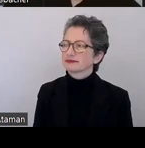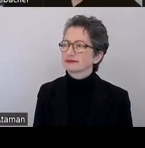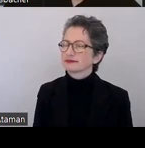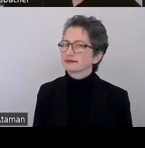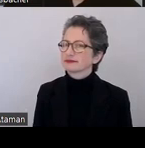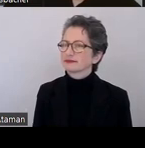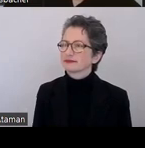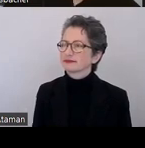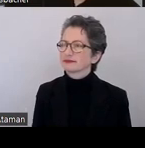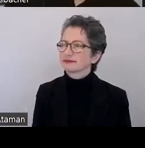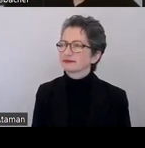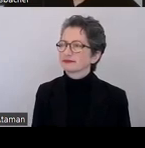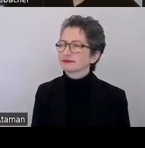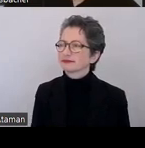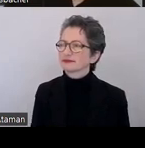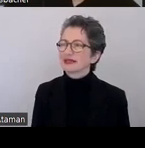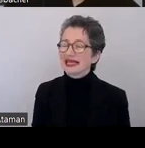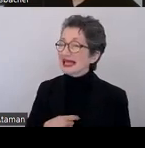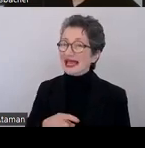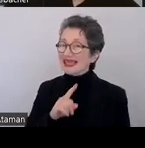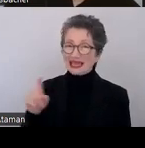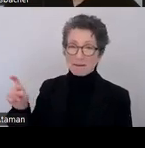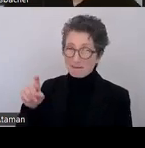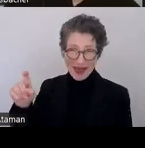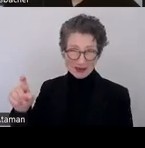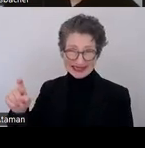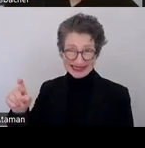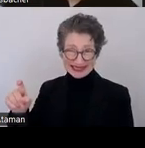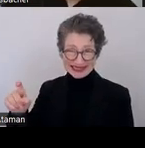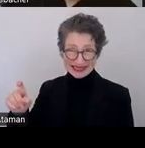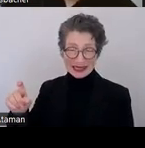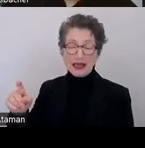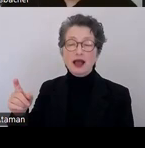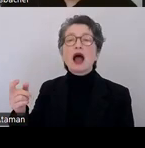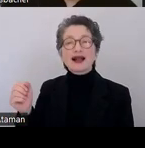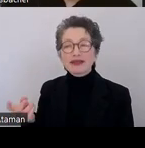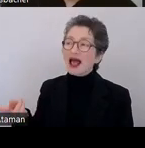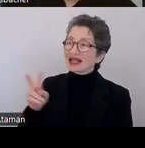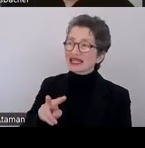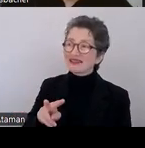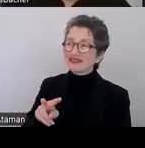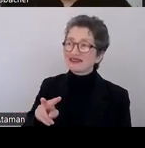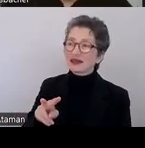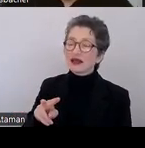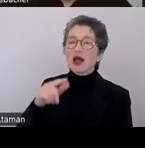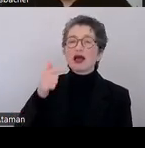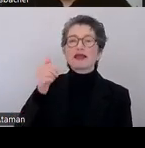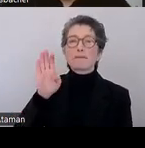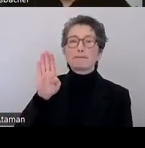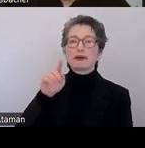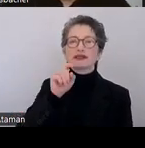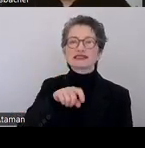So, also wenn ich die Seite jetzt nicht mit der Maus verwenden könnte, dann kann ich auch alternativ die Tabulator-Taste drücken.